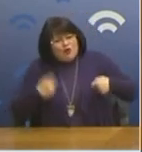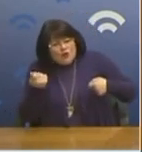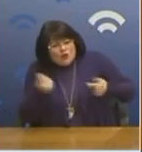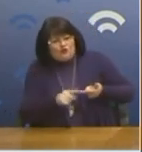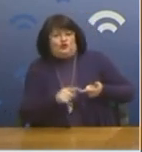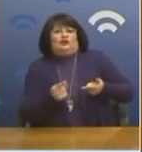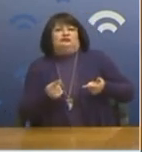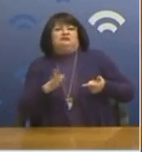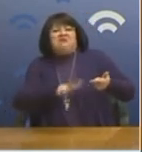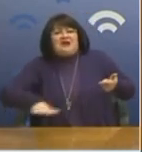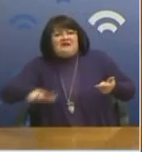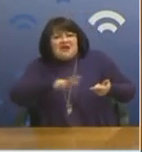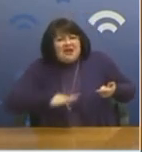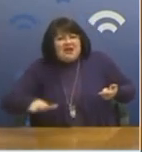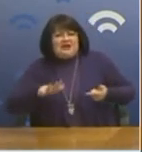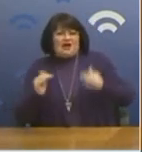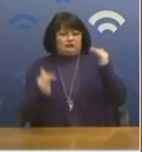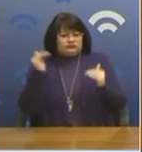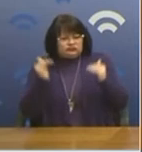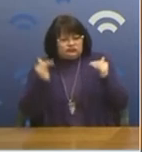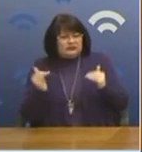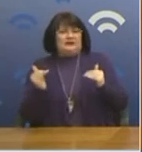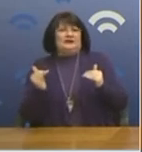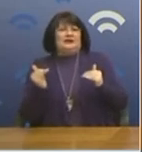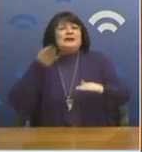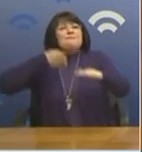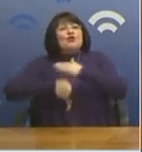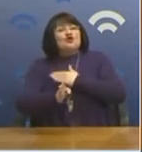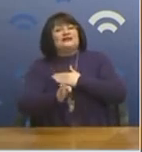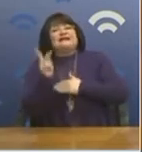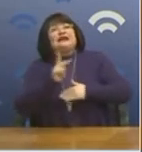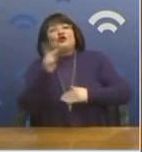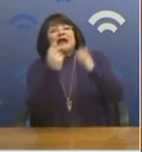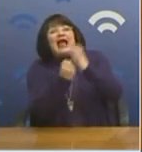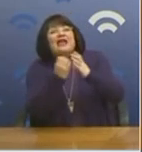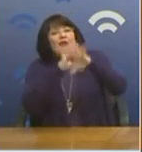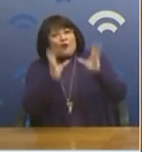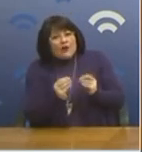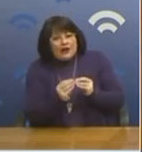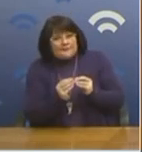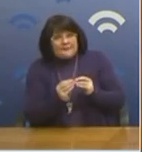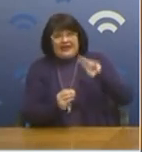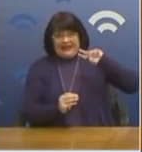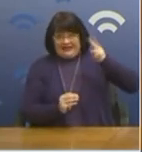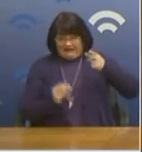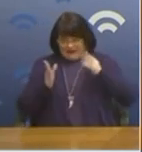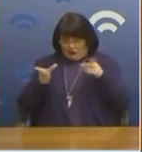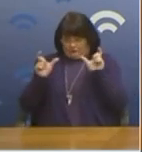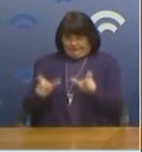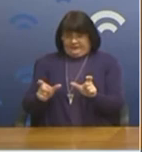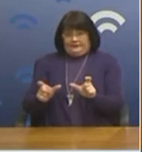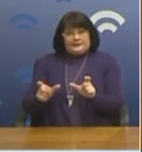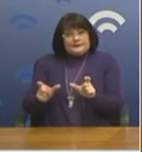είναι περιφερειακές ανισότητες, είτε είναι πρόσβαση στα κοινωνικά αγαθά. Και το δεύτερο μέτωπο, η